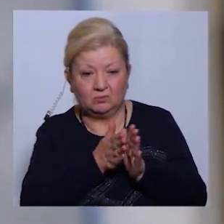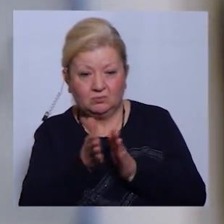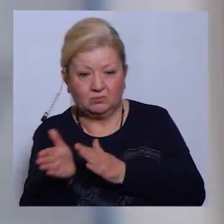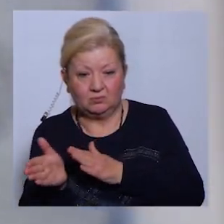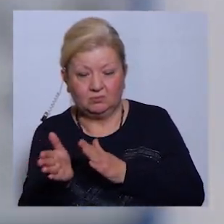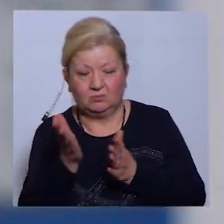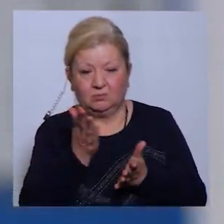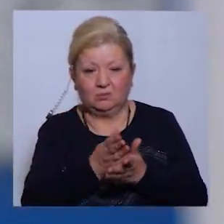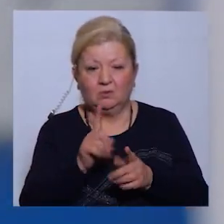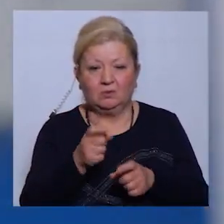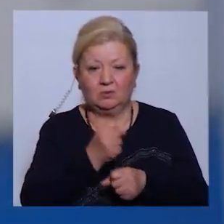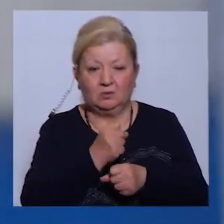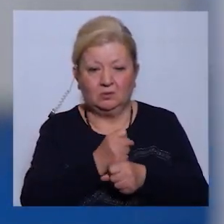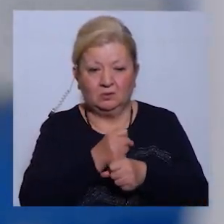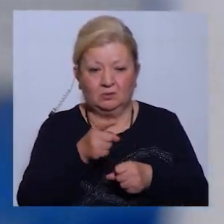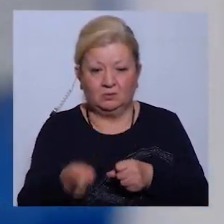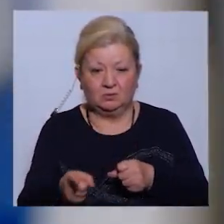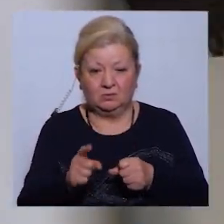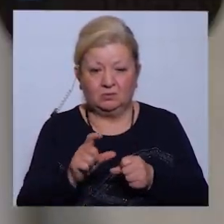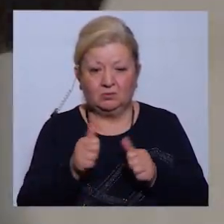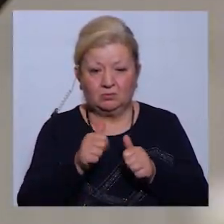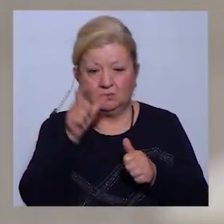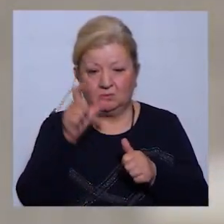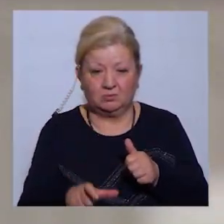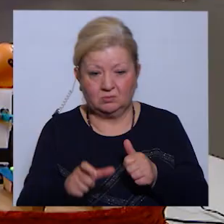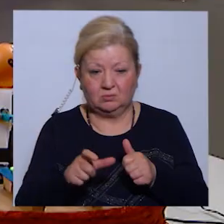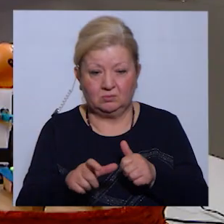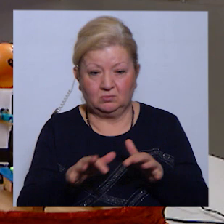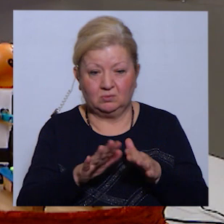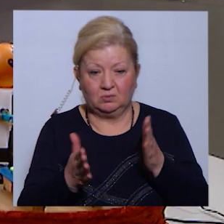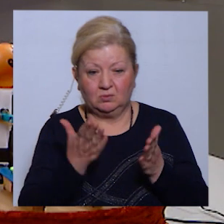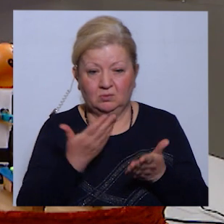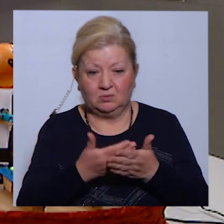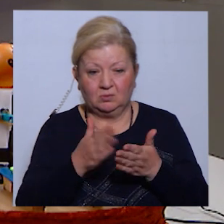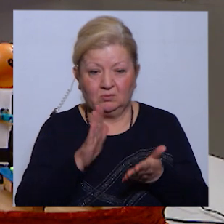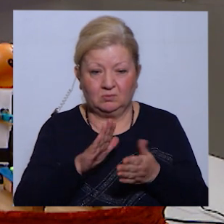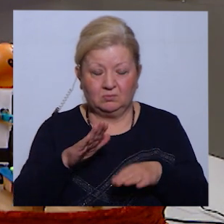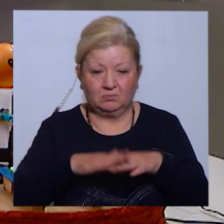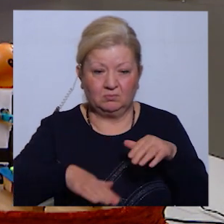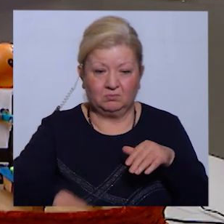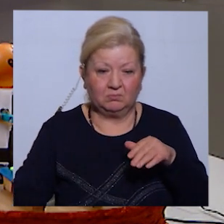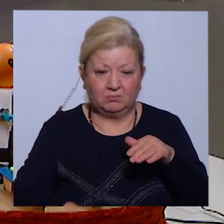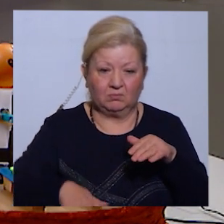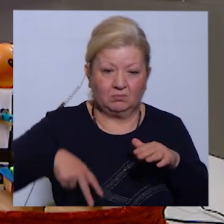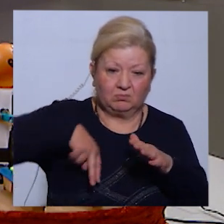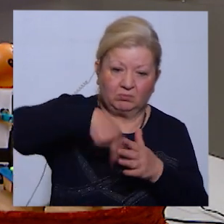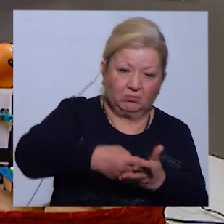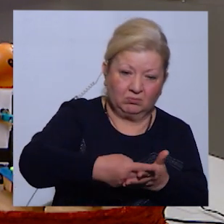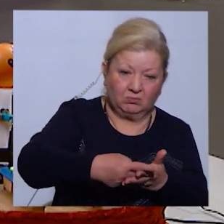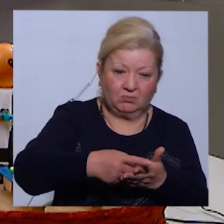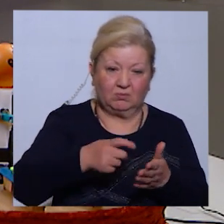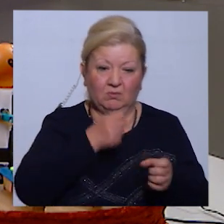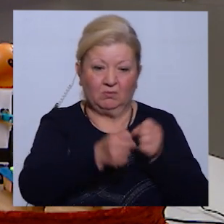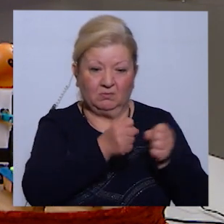მიმართულებით. ამას რატომ აკეთებს? როგორც ადამიანი იქცევა, ფეხს რო წამოკრავთ რაღაცას და რო არ დავეცეთ, ხო გავრბი ვართ